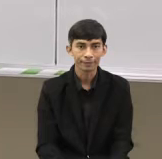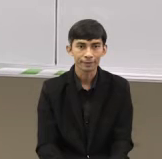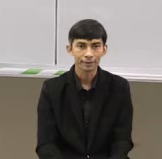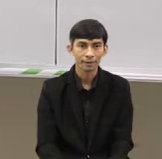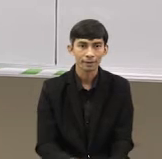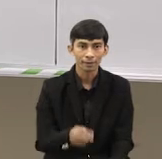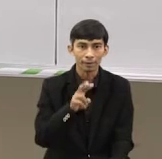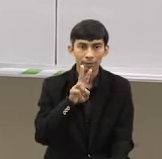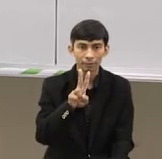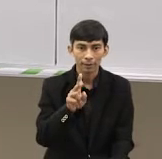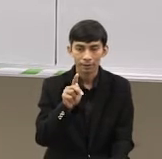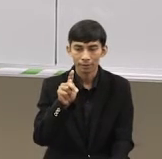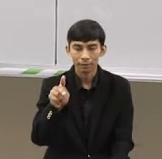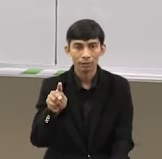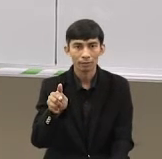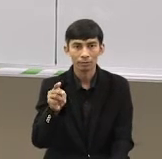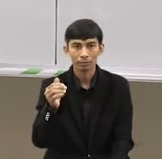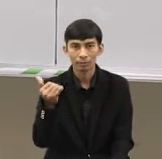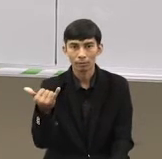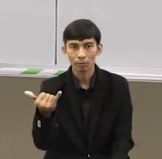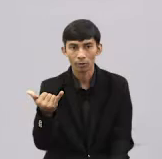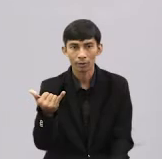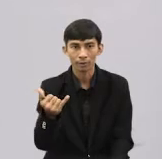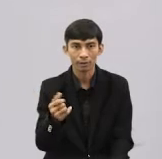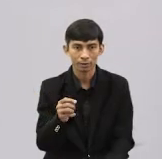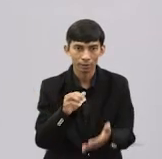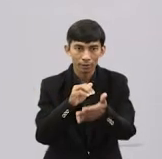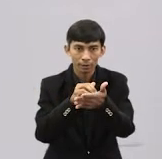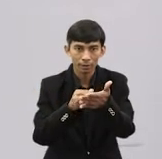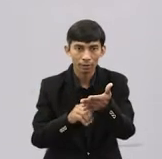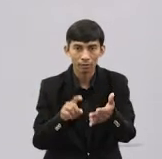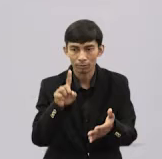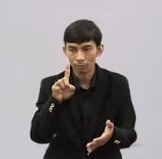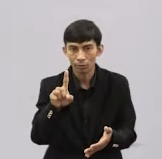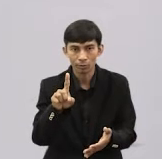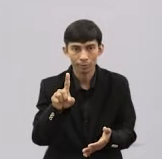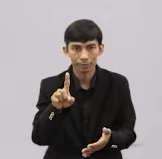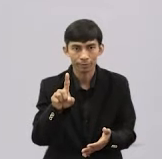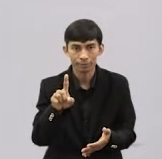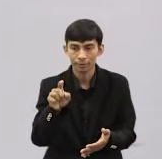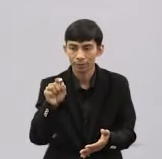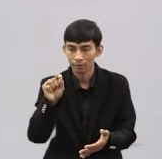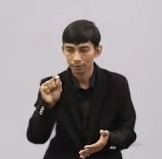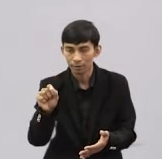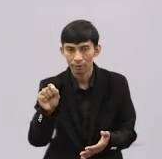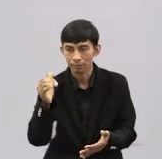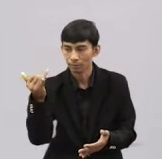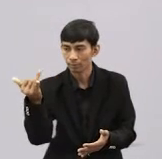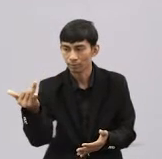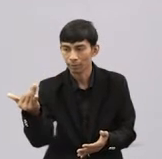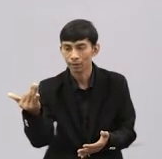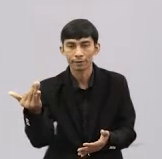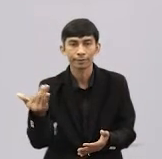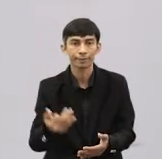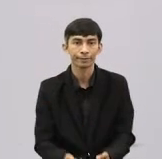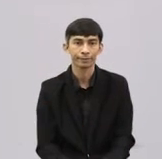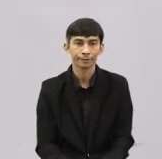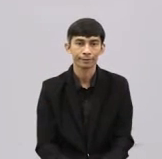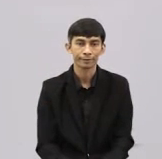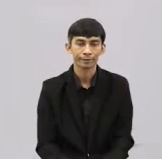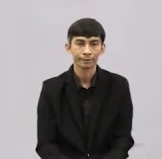chà cứ pi chọc pram muối đo nâng muối chọc pram